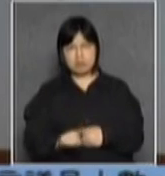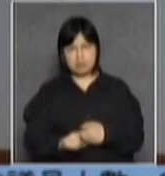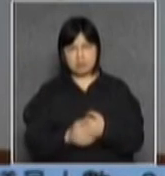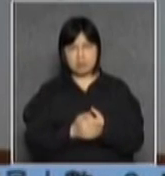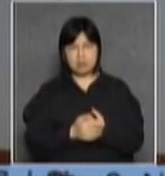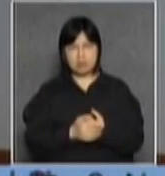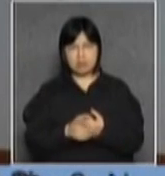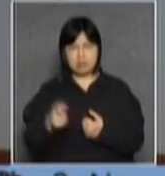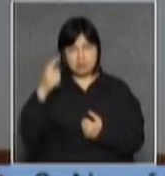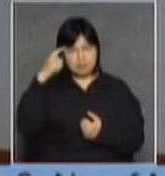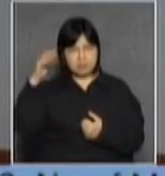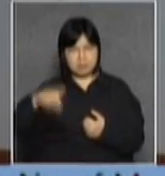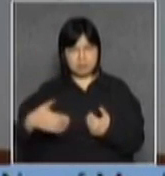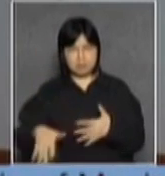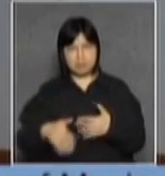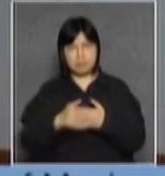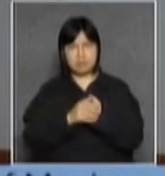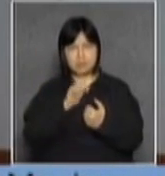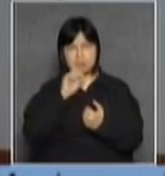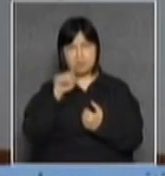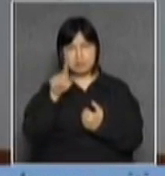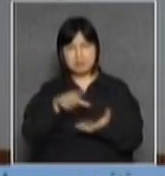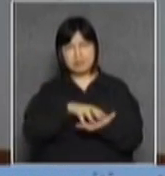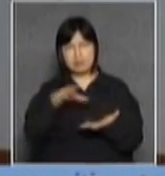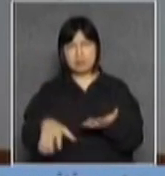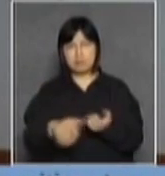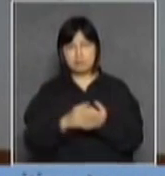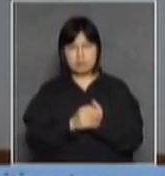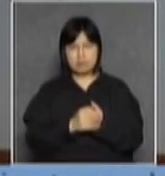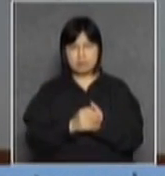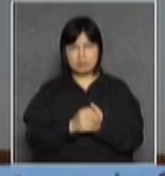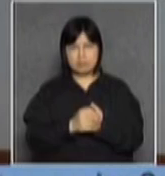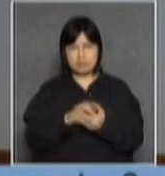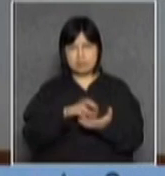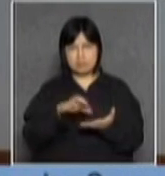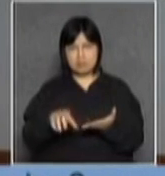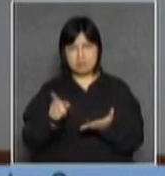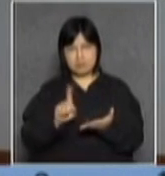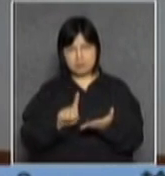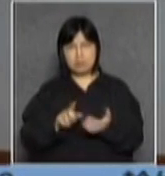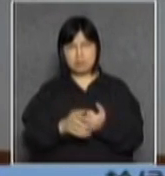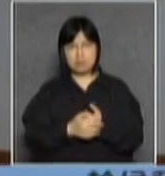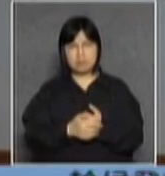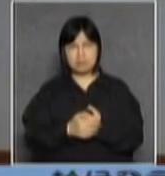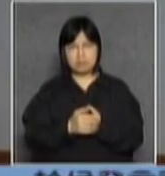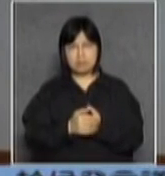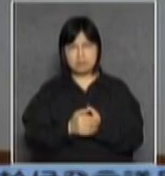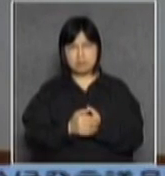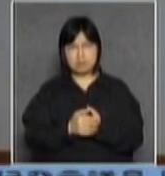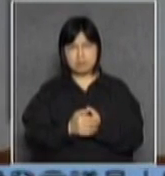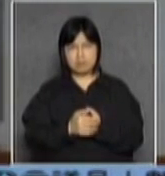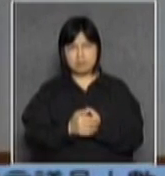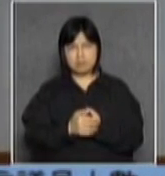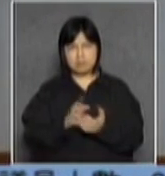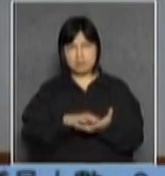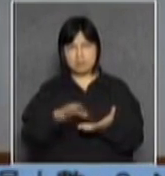佢智力低下之後呢就有個問題，佢係抄襲。佢抄邊啲嘢呢？佢真係